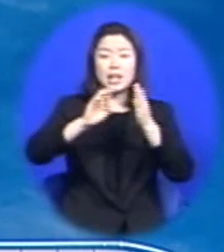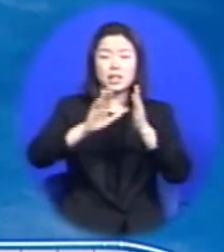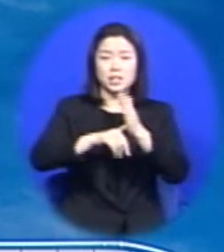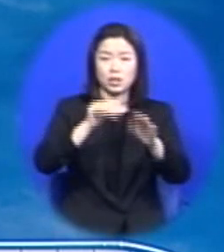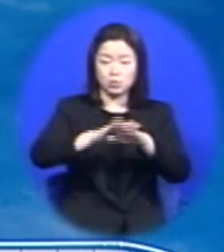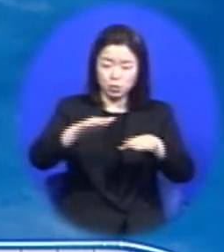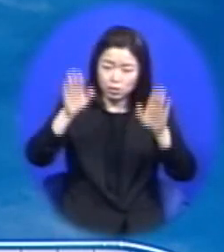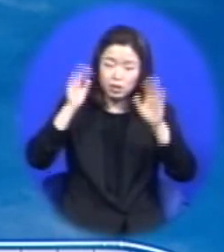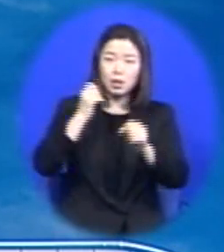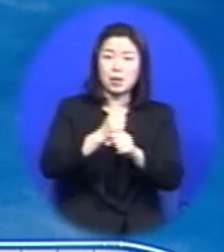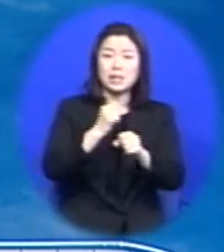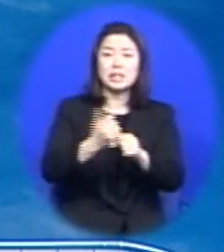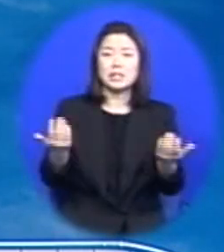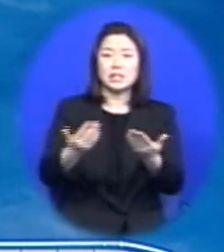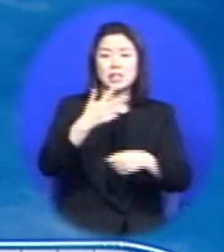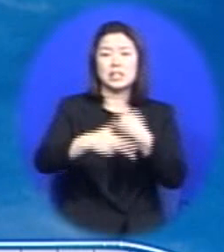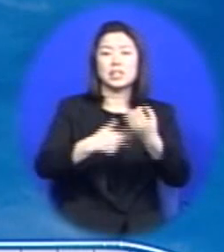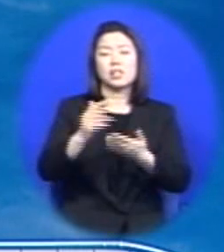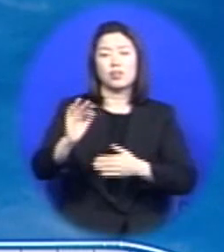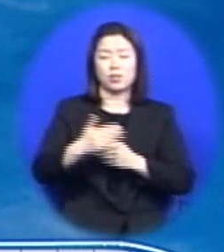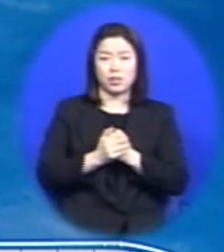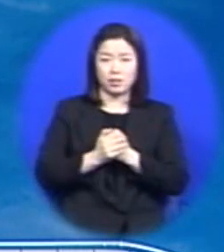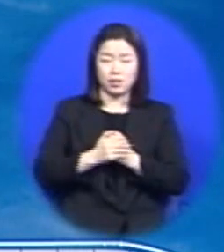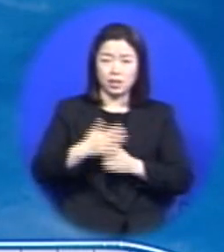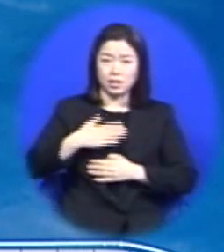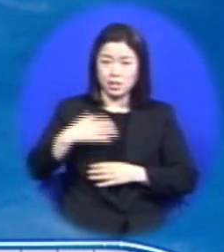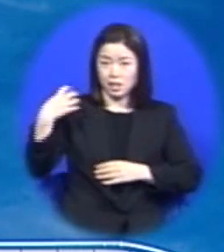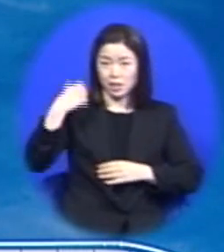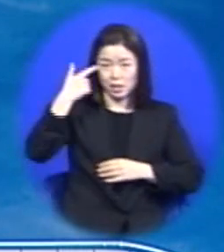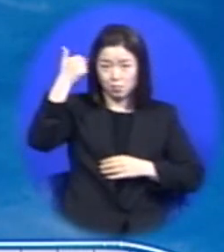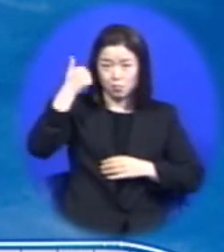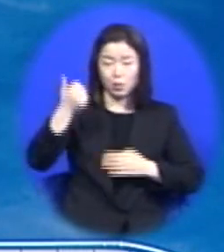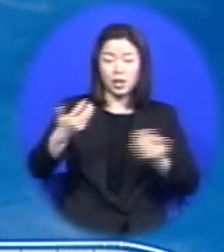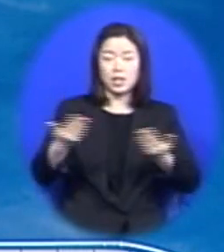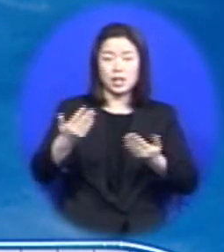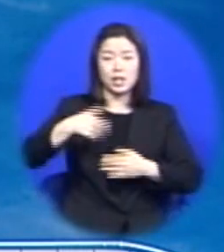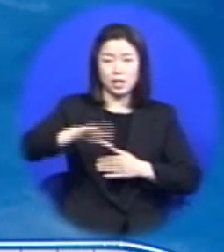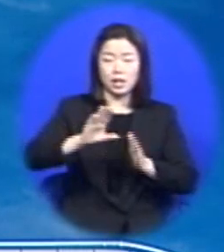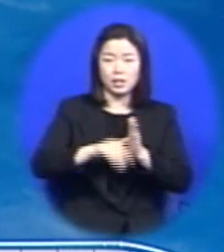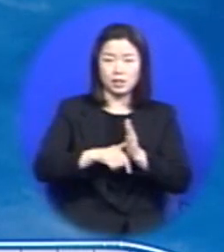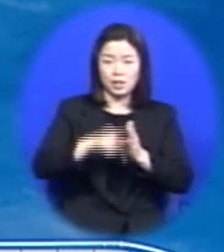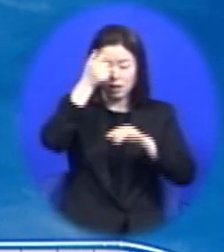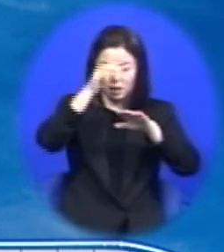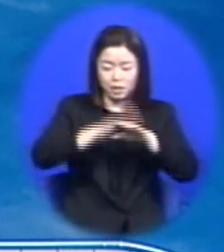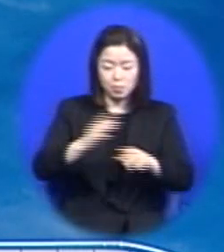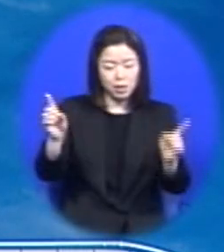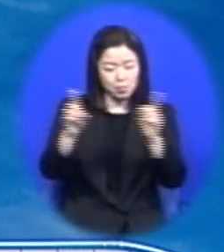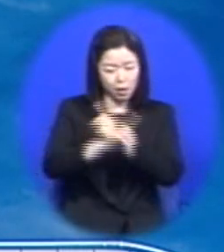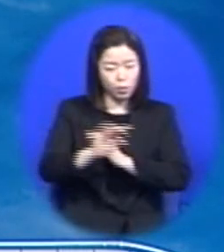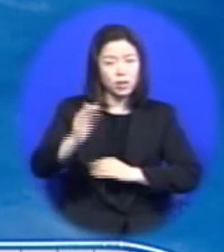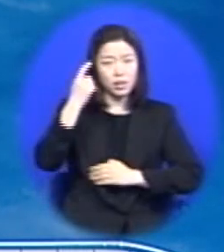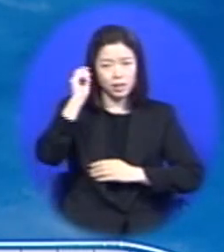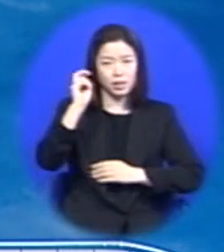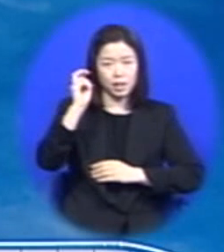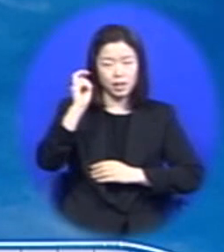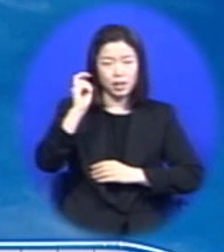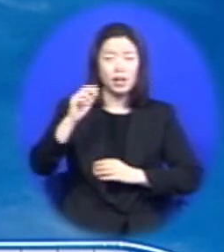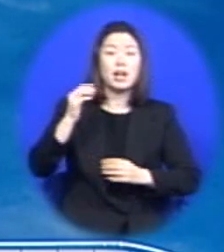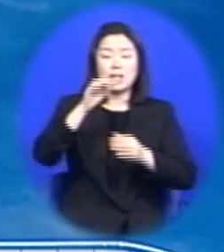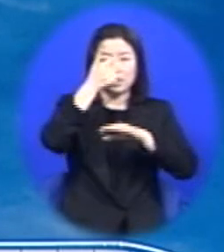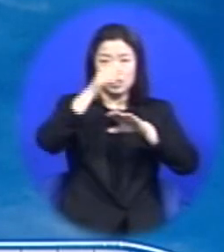일이. 제가 담임 목회 나가면서 아, 예배를 바꿔야 되겠구나. 예배 때